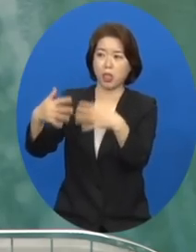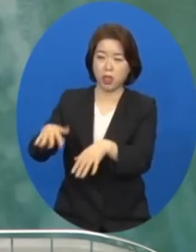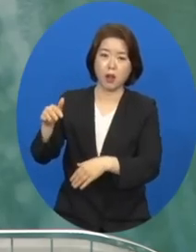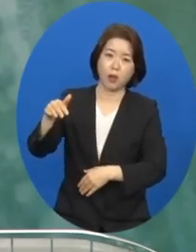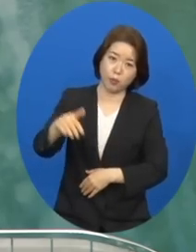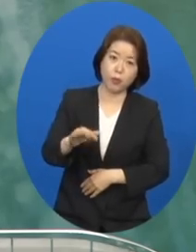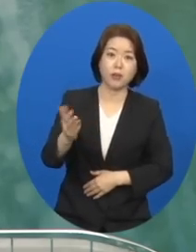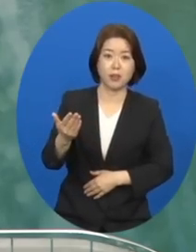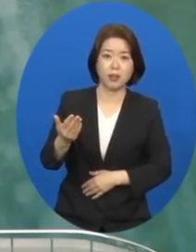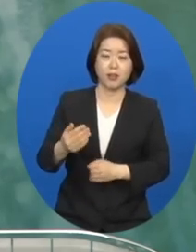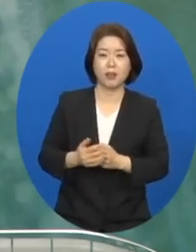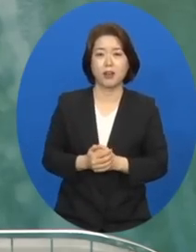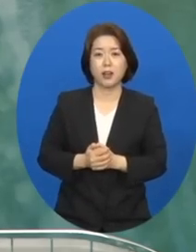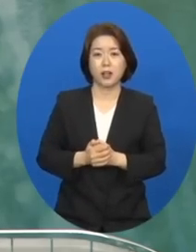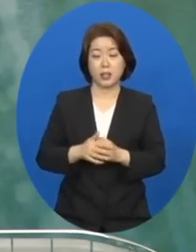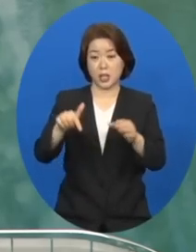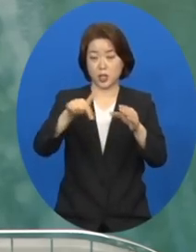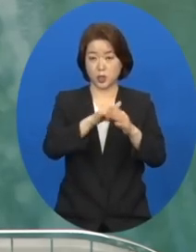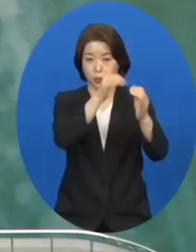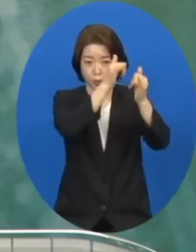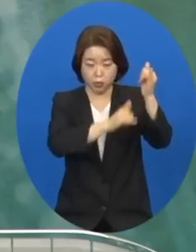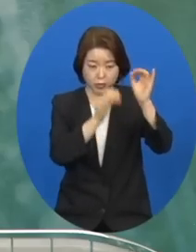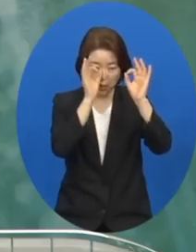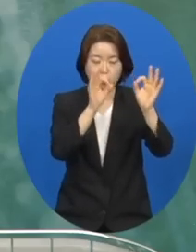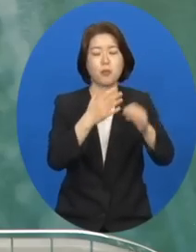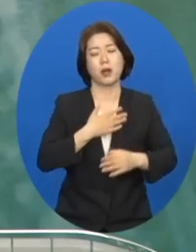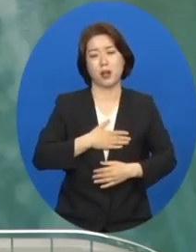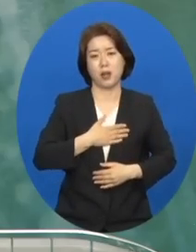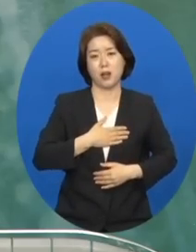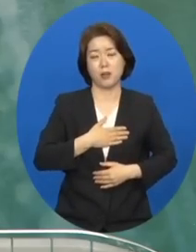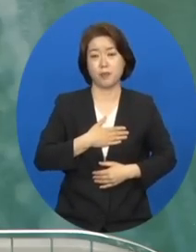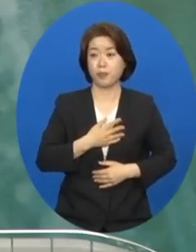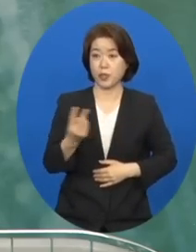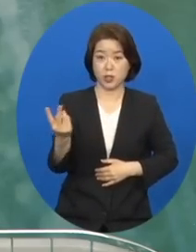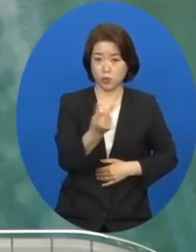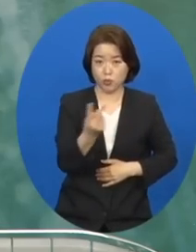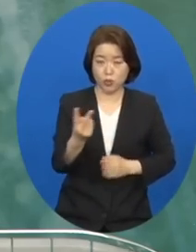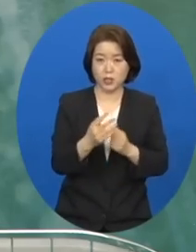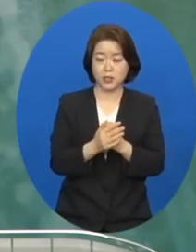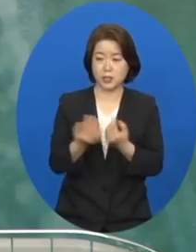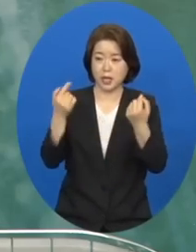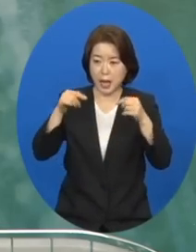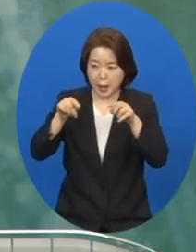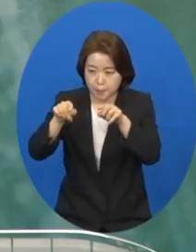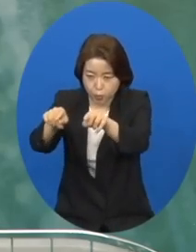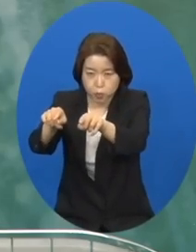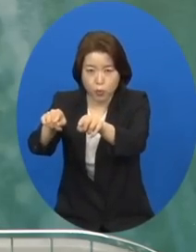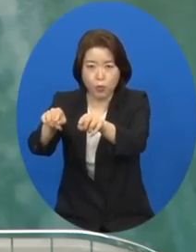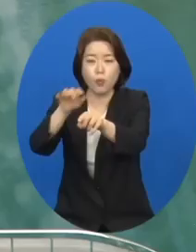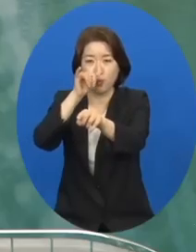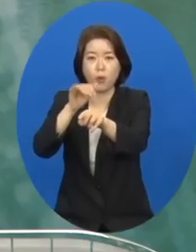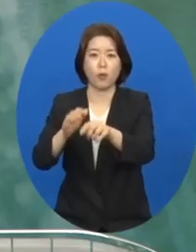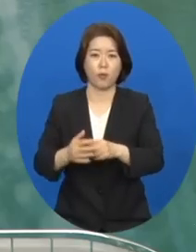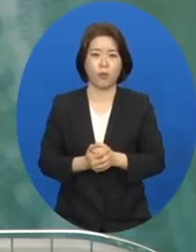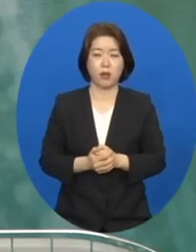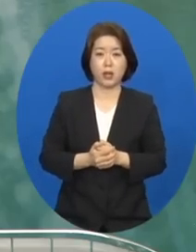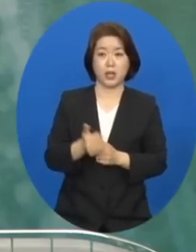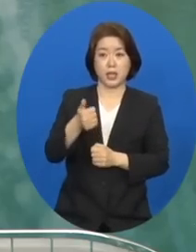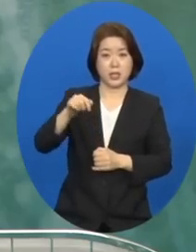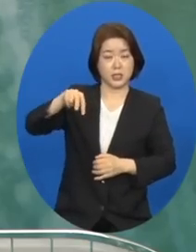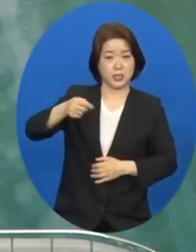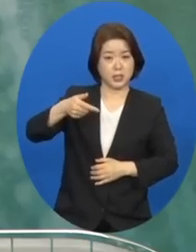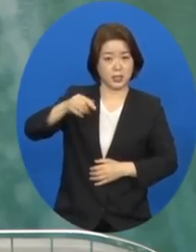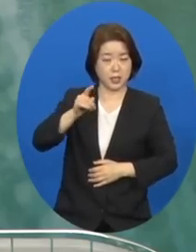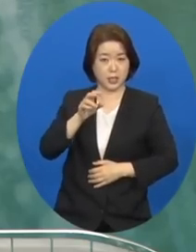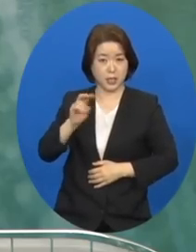성경과 기독교 역사를 보면 알 수가 있습니다 두 가지는 함께 가 더 라는 것이죠 히스기야 시대 때